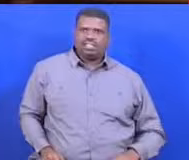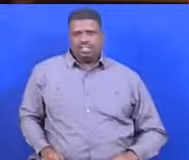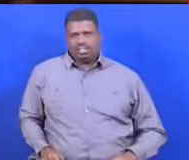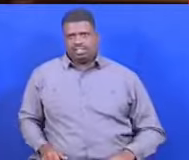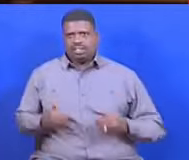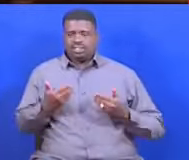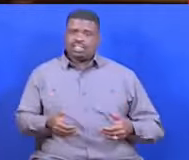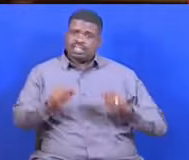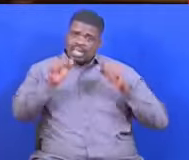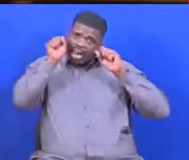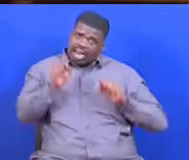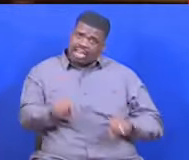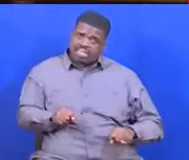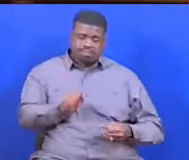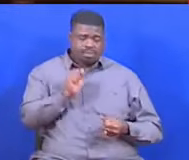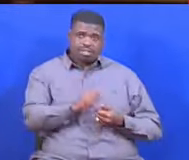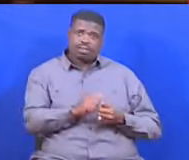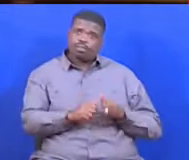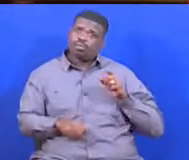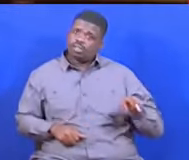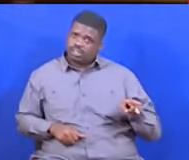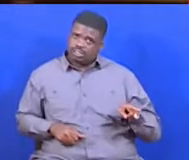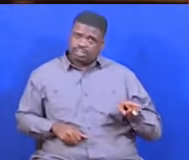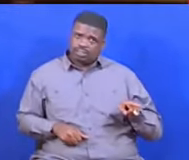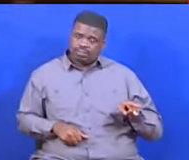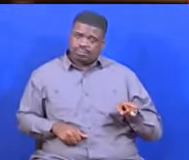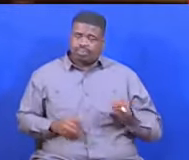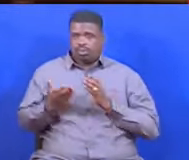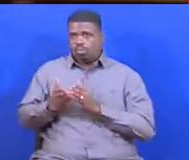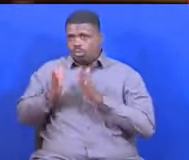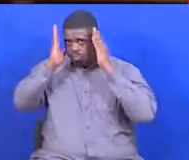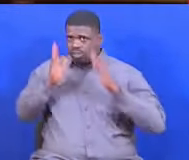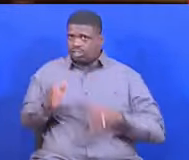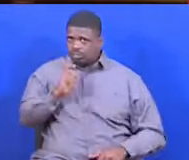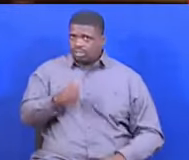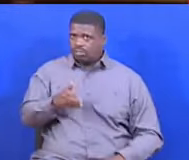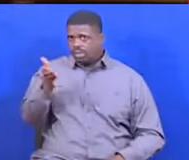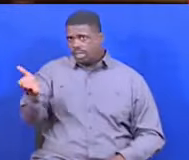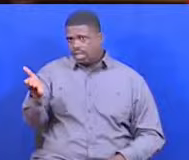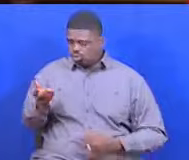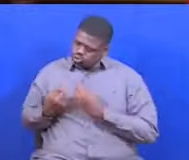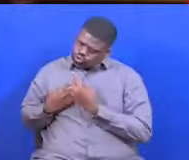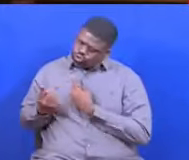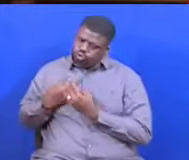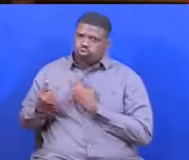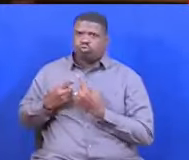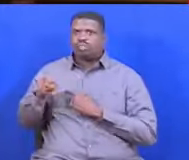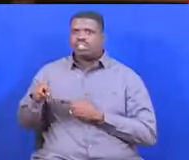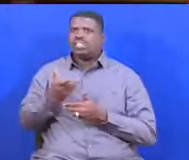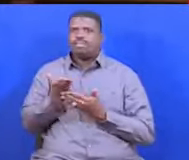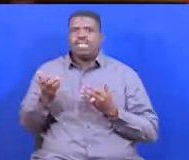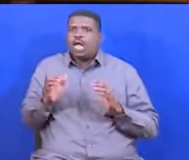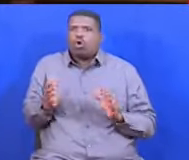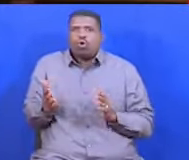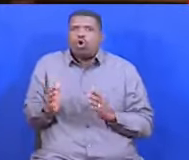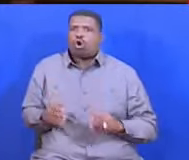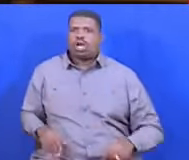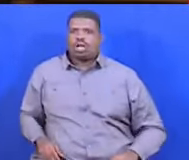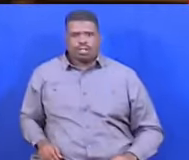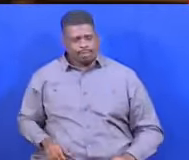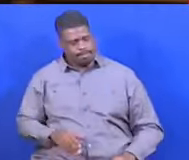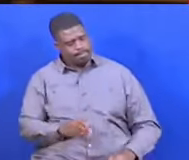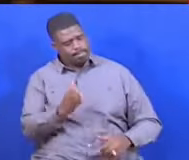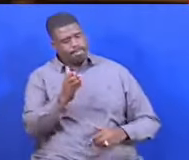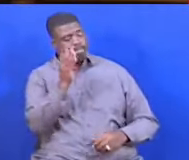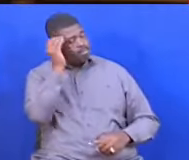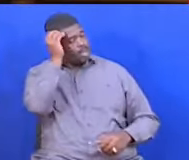Kwa ni lazima hili swala, ndio maana nimeona Mheshimiwa Spika tulizungumzie bila uoga. Najua kuna mawazo